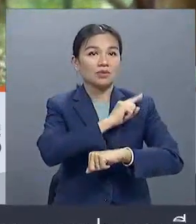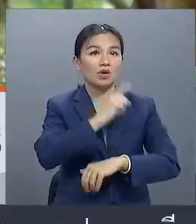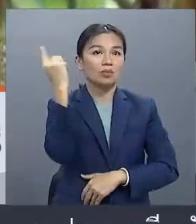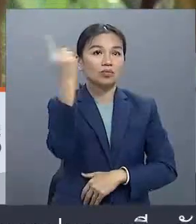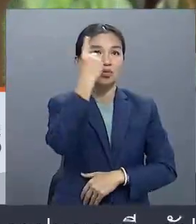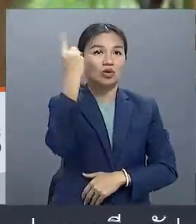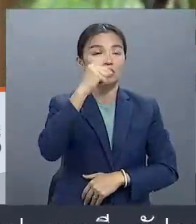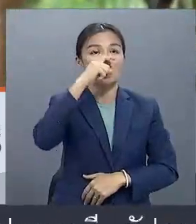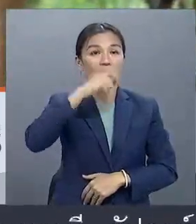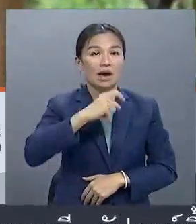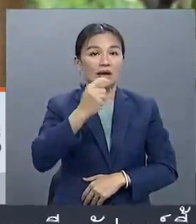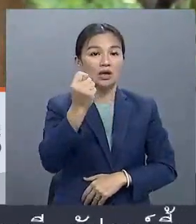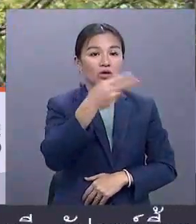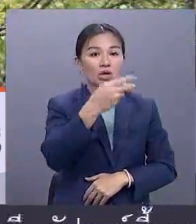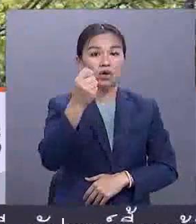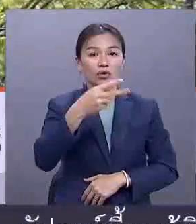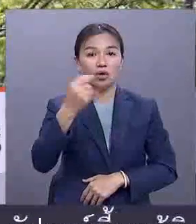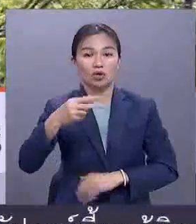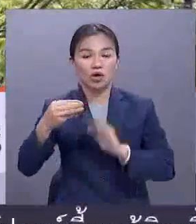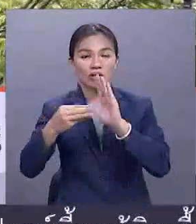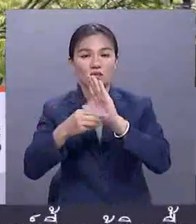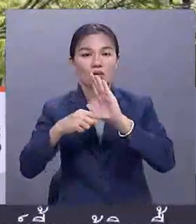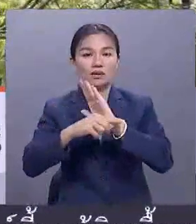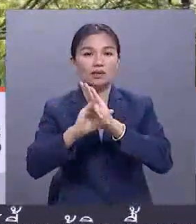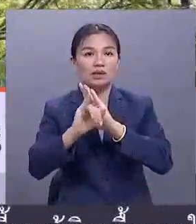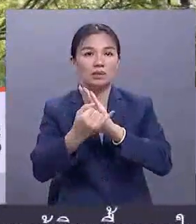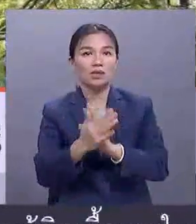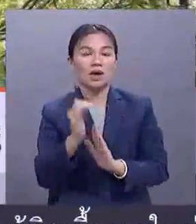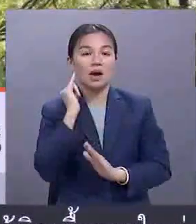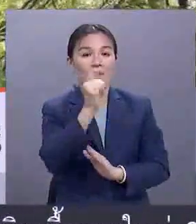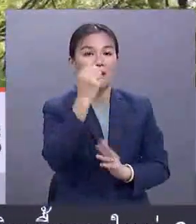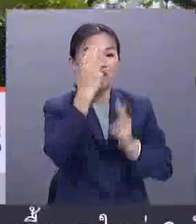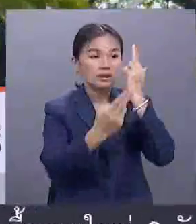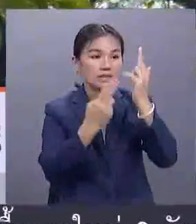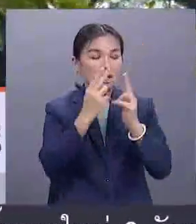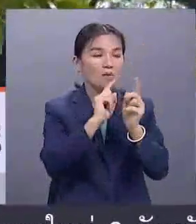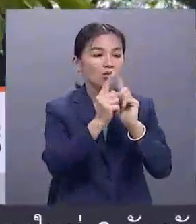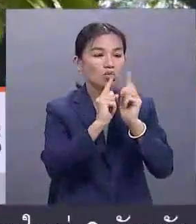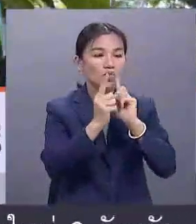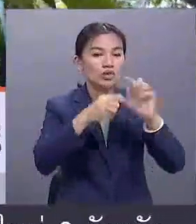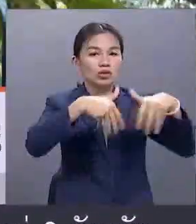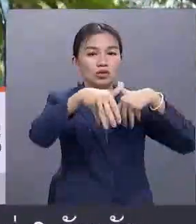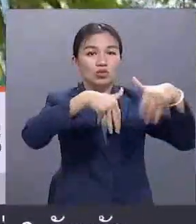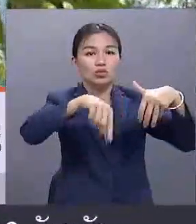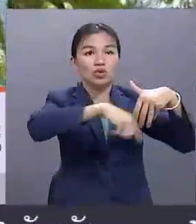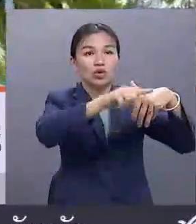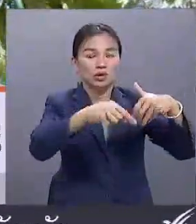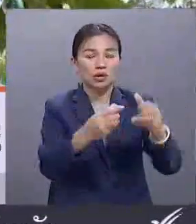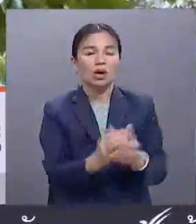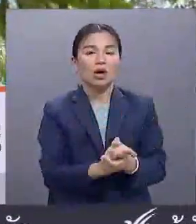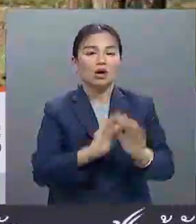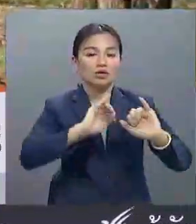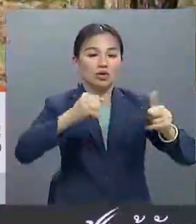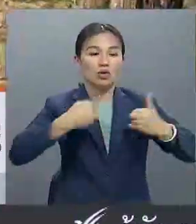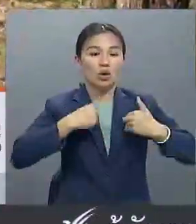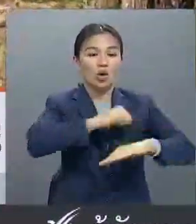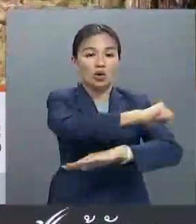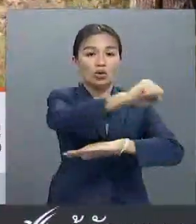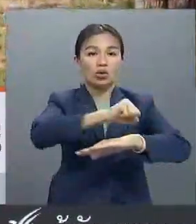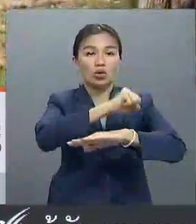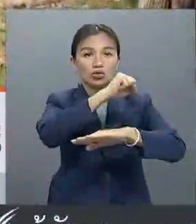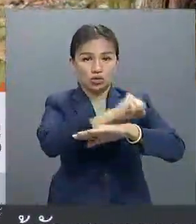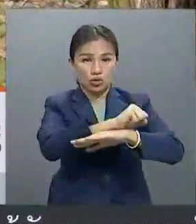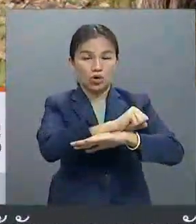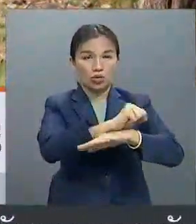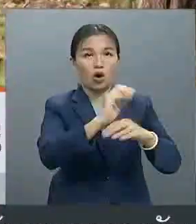นักงานจันทบุรีค่ะเขาไปตรวจเยี่ยมแล้วก็พูดคุยกับชาวบ้านสวนผลไม้ในพื้นที่ตำบลท่าหลวงอำเภอมะขามเพื่อหาแนวท